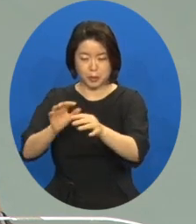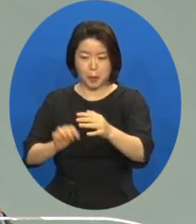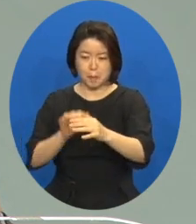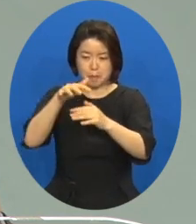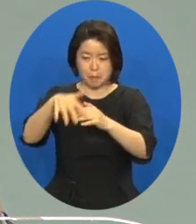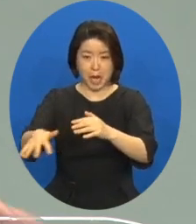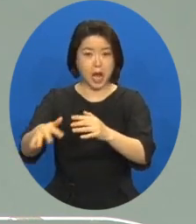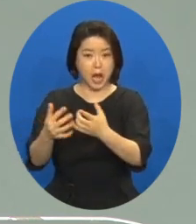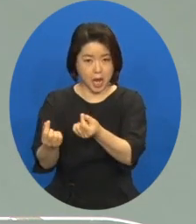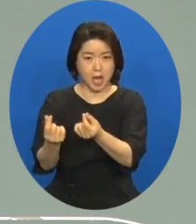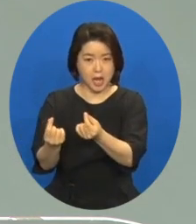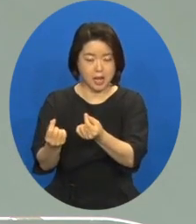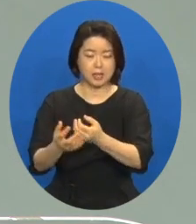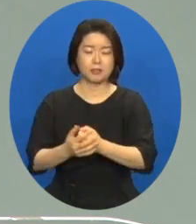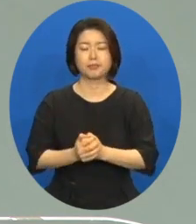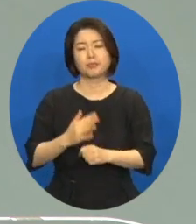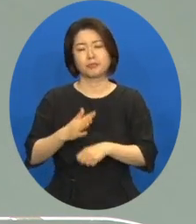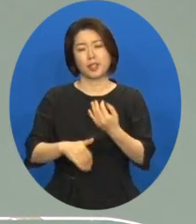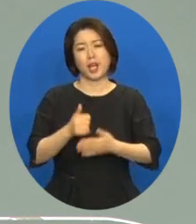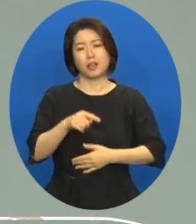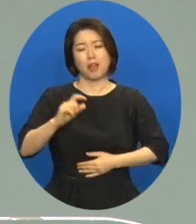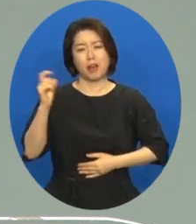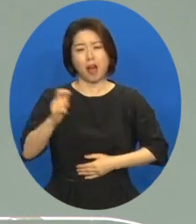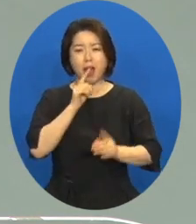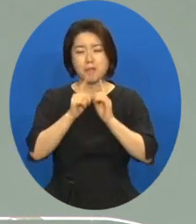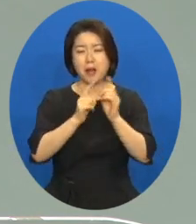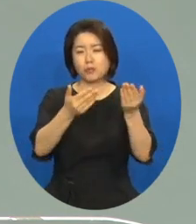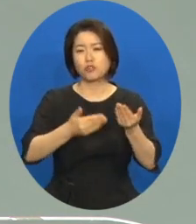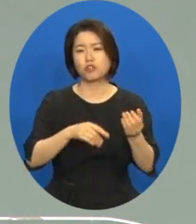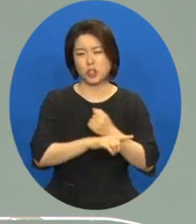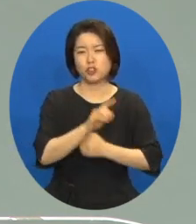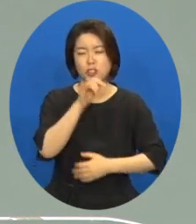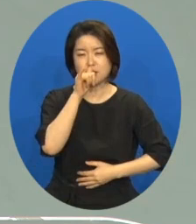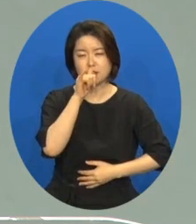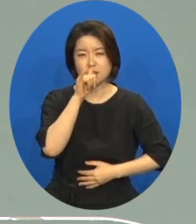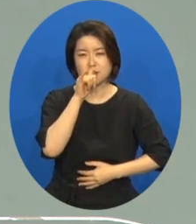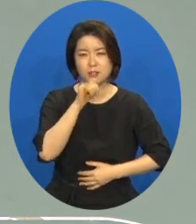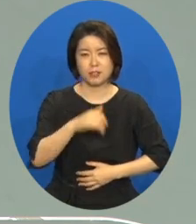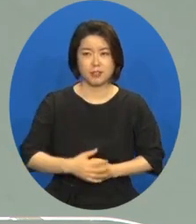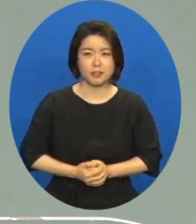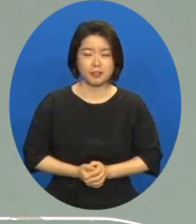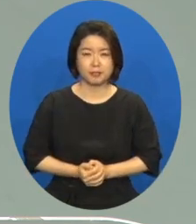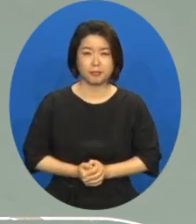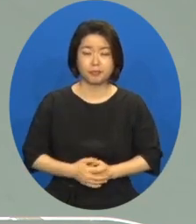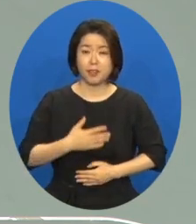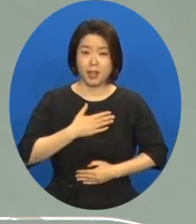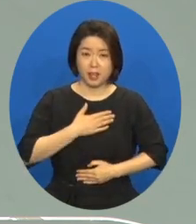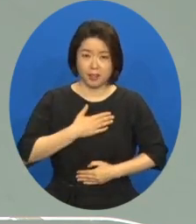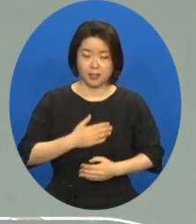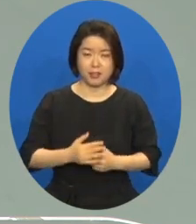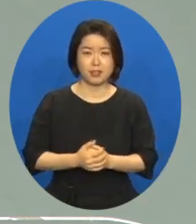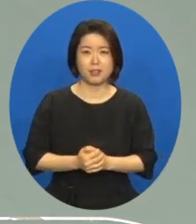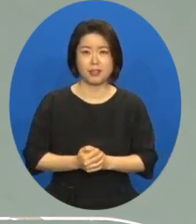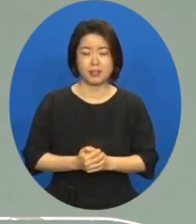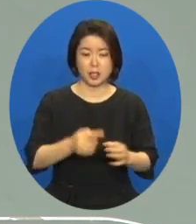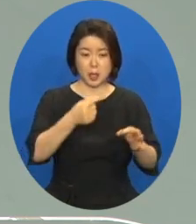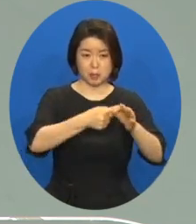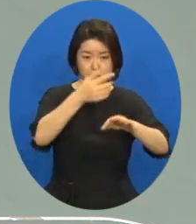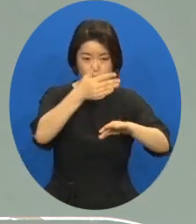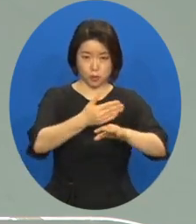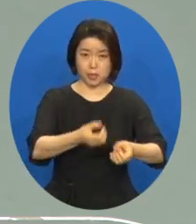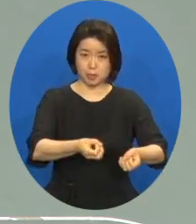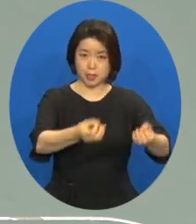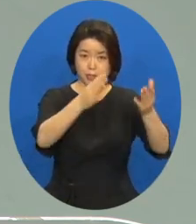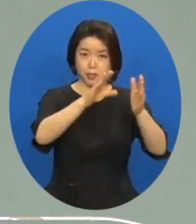넘치리라. 하나님이 이렇게 강조하신 데는 다 이유가 있습니다. 저는 이 맥주